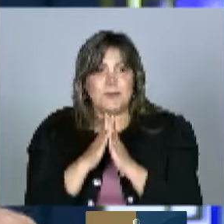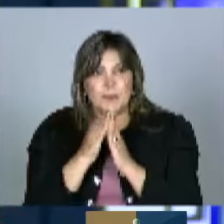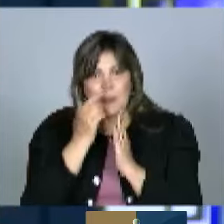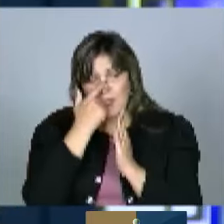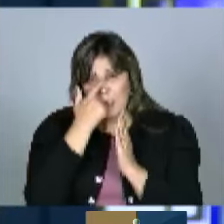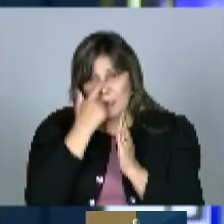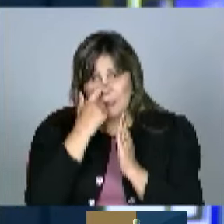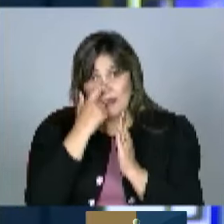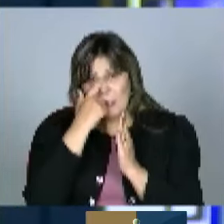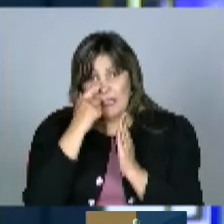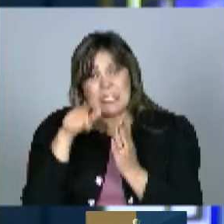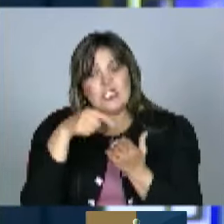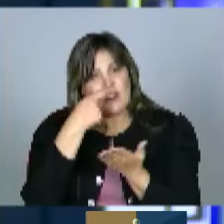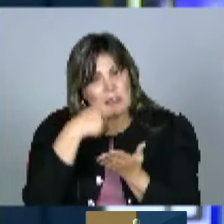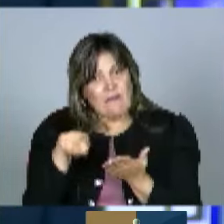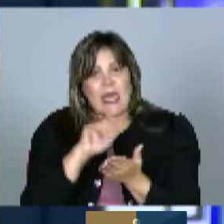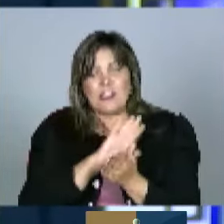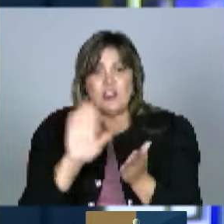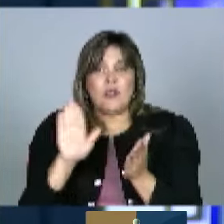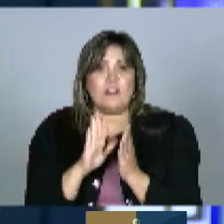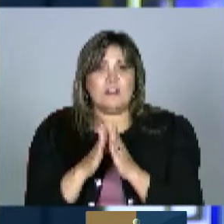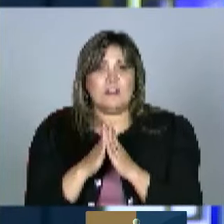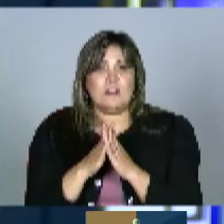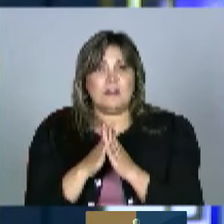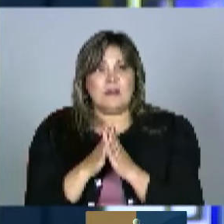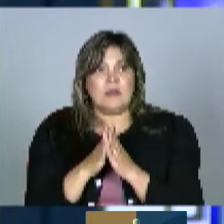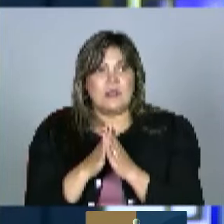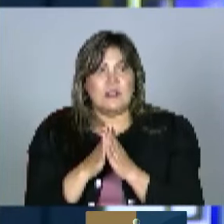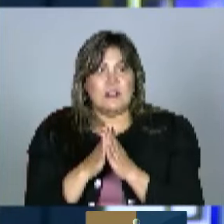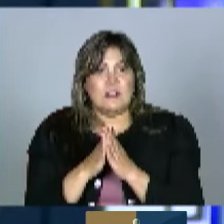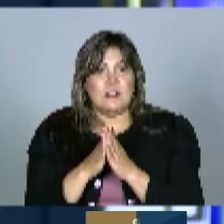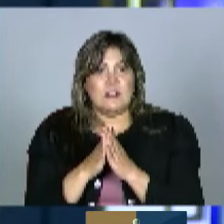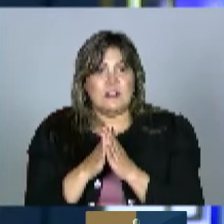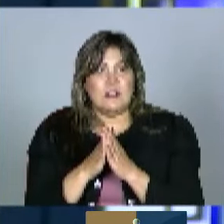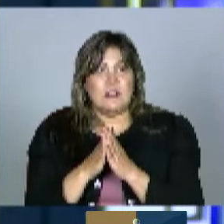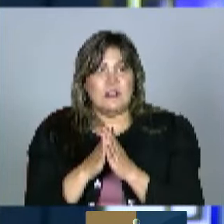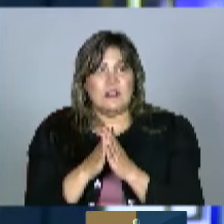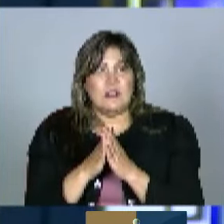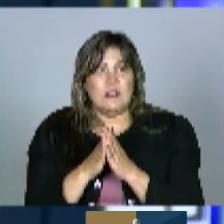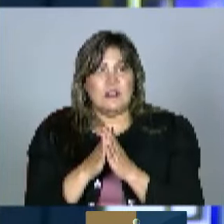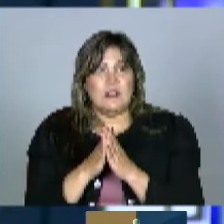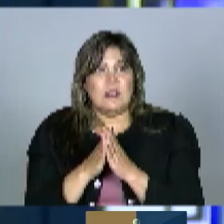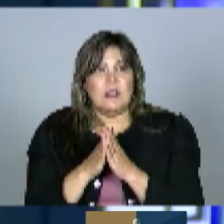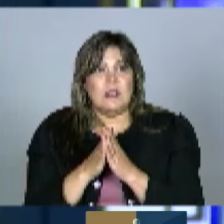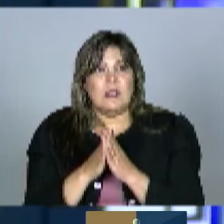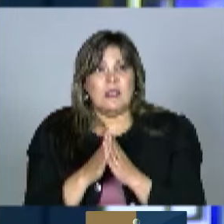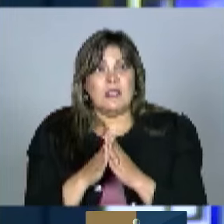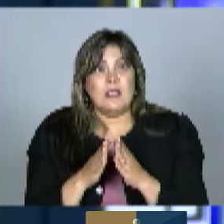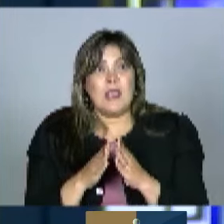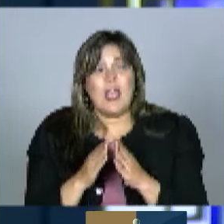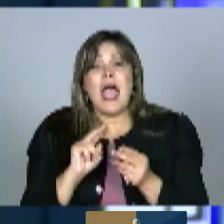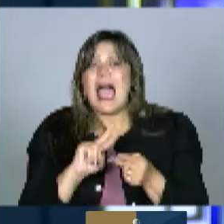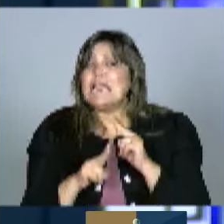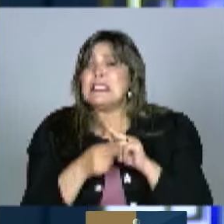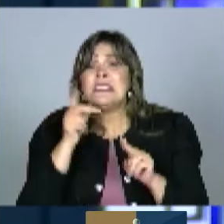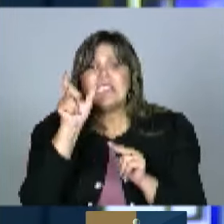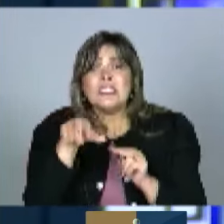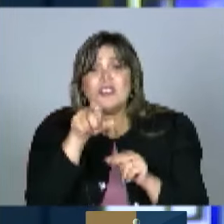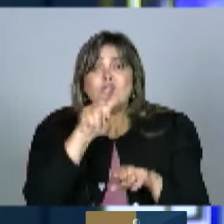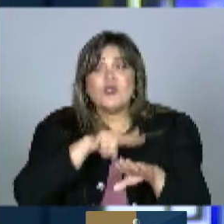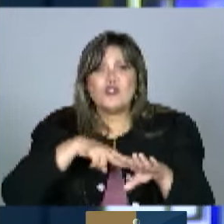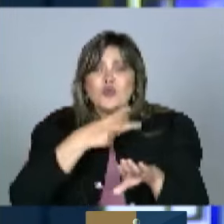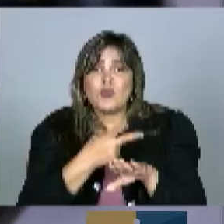الشقه دي انت دفعتيه ليه طب حضرتك معلش شخص يعني اخد مين شهود مثلا اي شهود يا ف انت